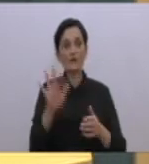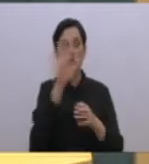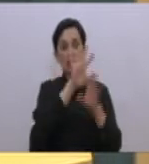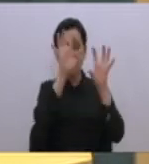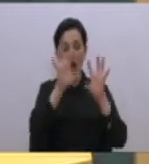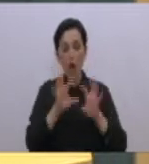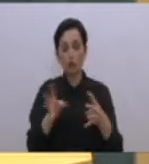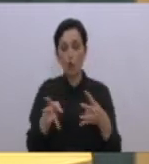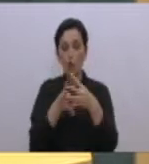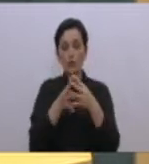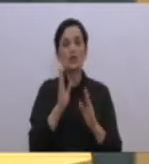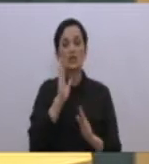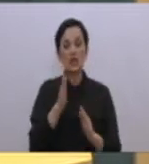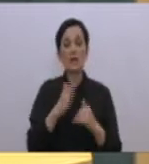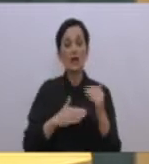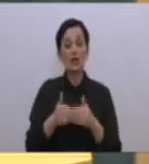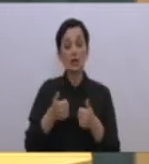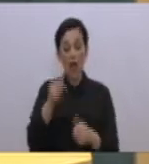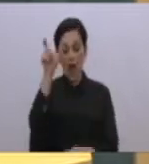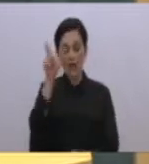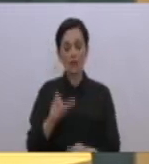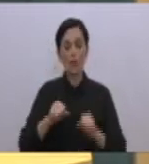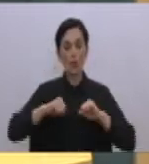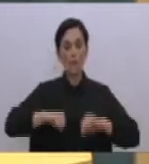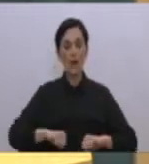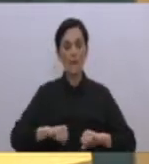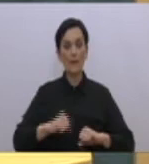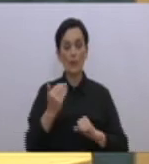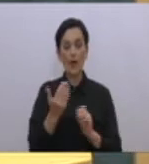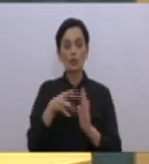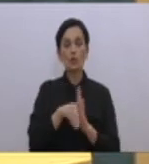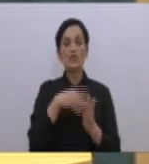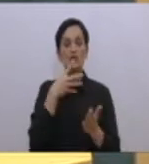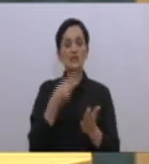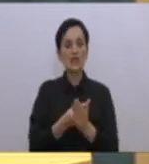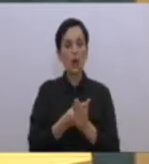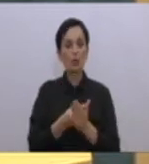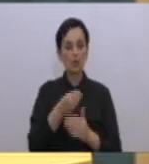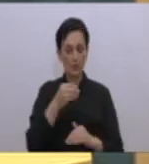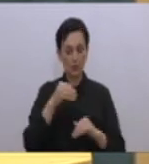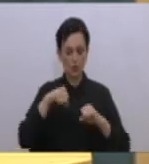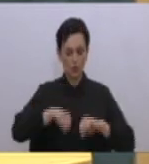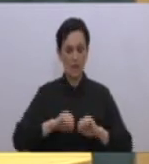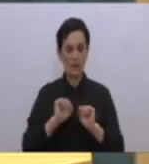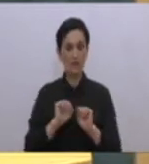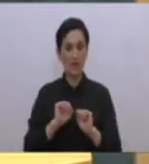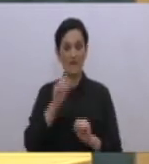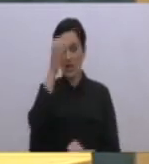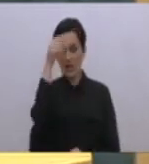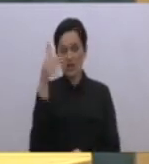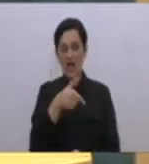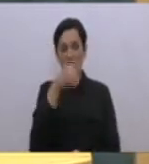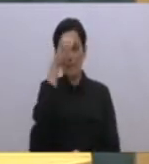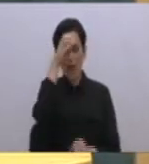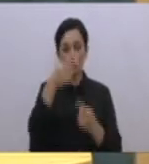კანონმდებლობასთან, რაც თავის მხრივ ხელს შეუწყობს ადამიანის უფლებების, მათ შორის საკუთრების უფლების დაცვას. Განათლებისა და